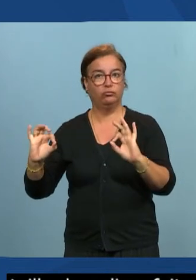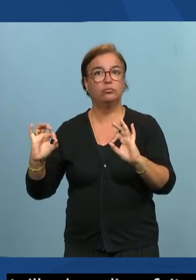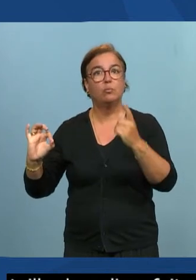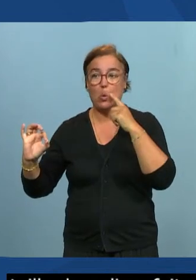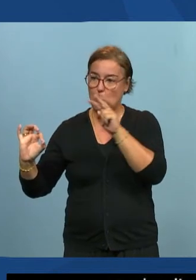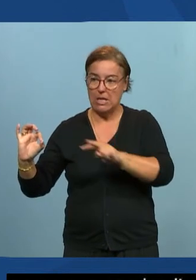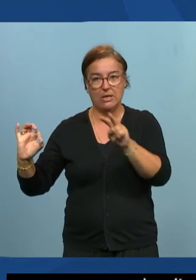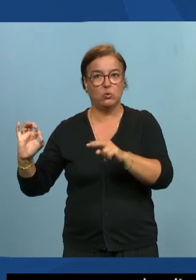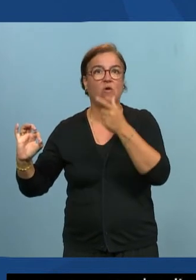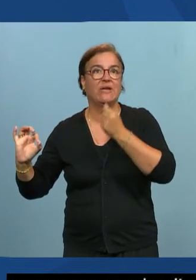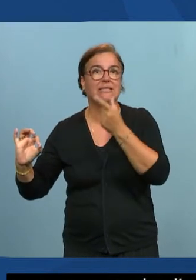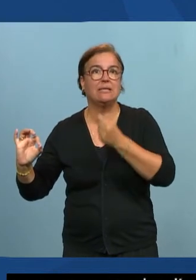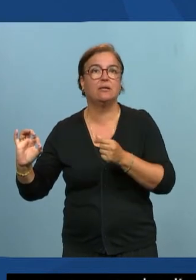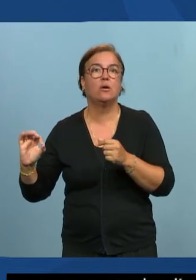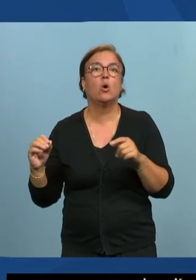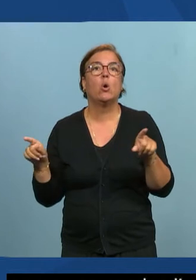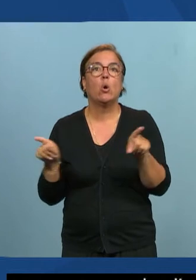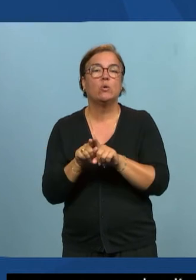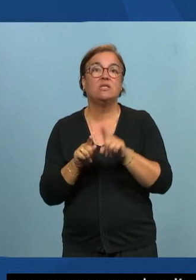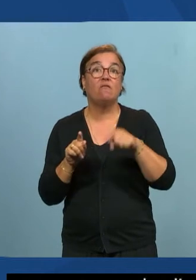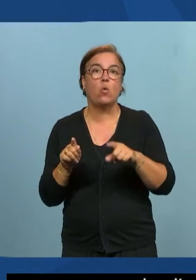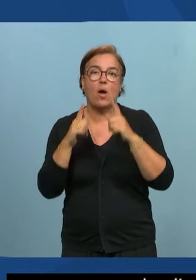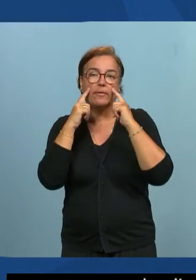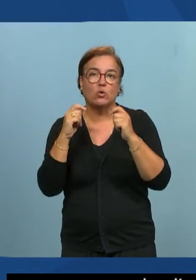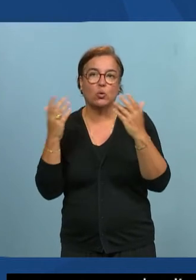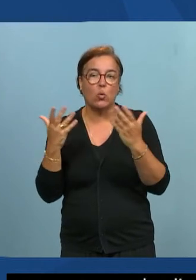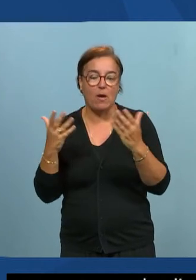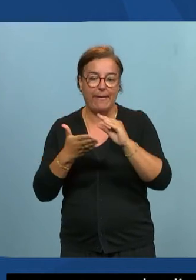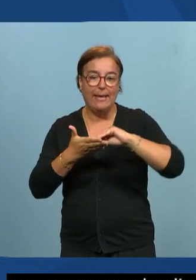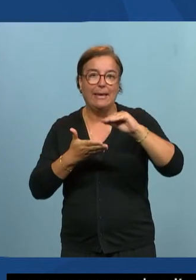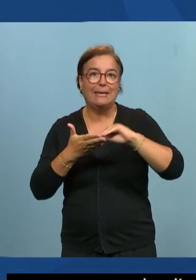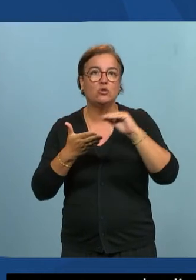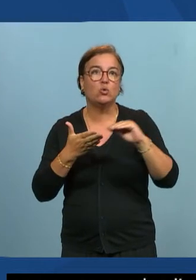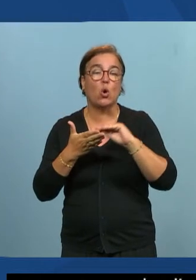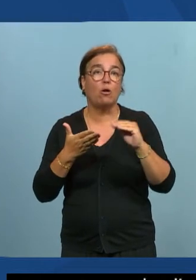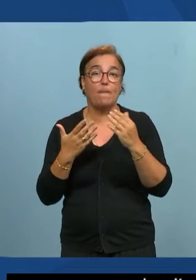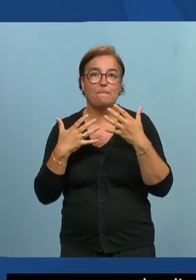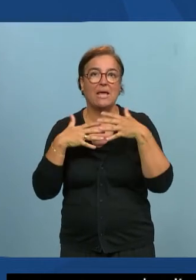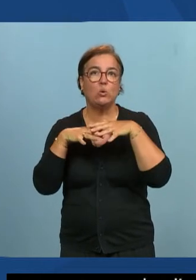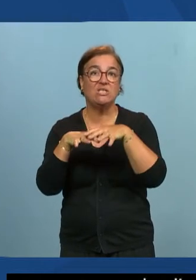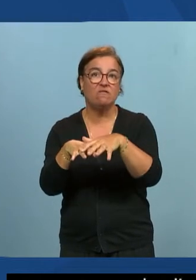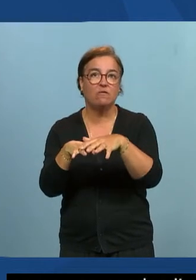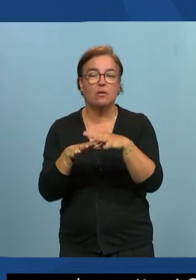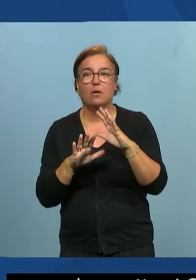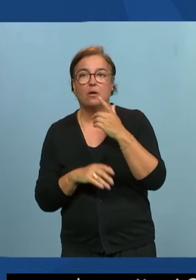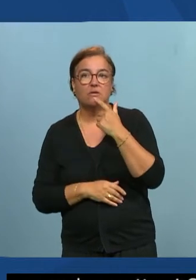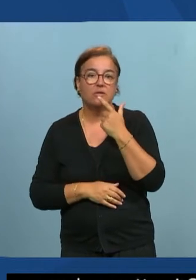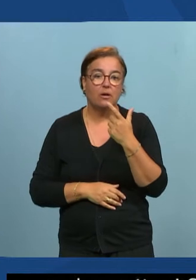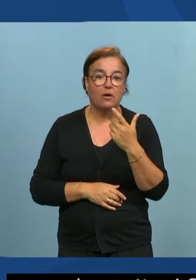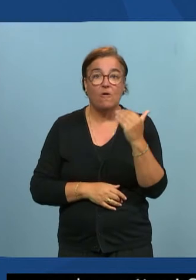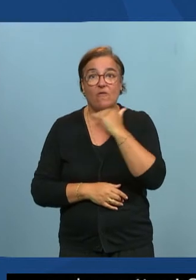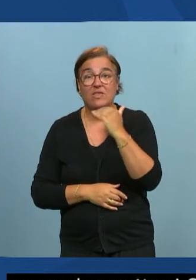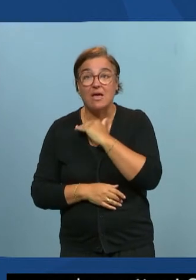réellement attention à les chrétiens usifs quand vous mettez une vidéo à une vitesse